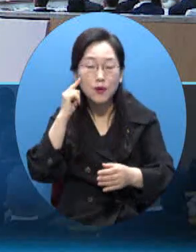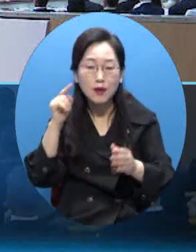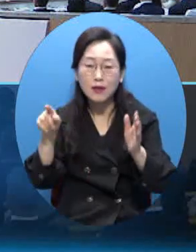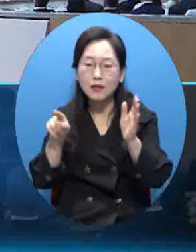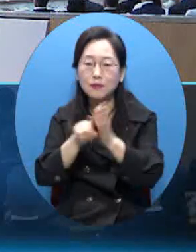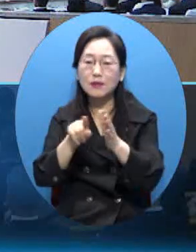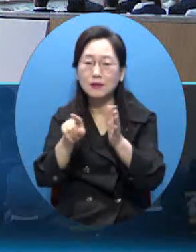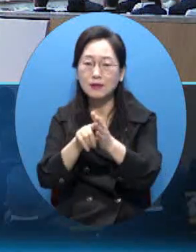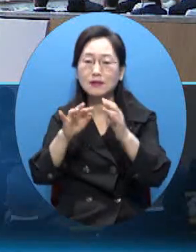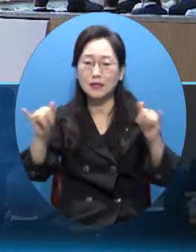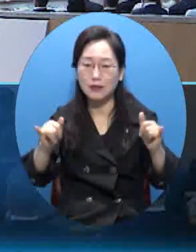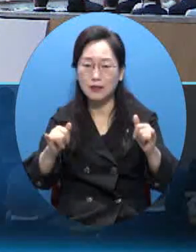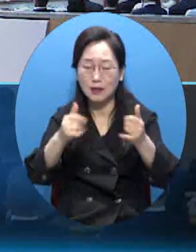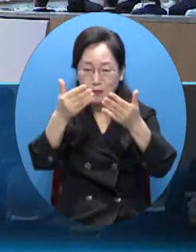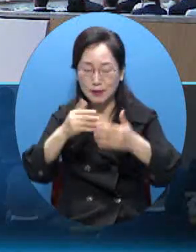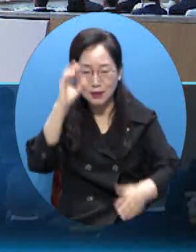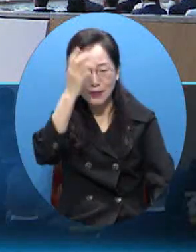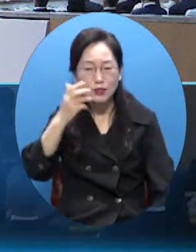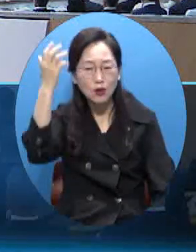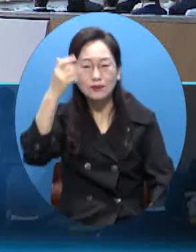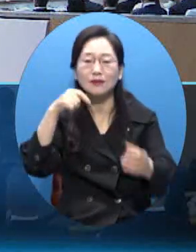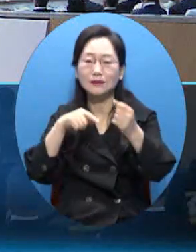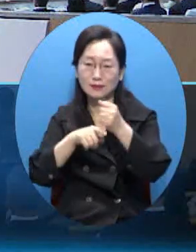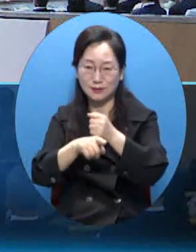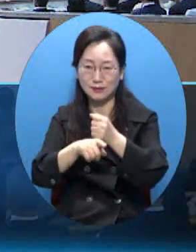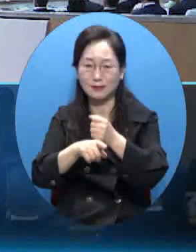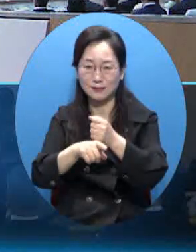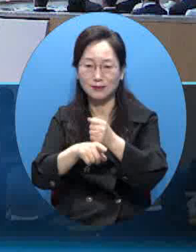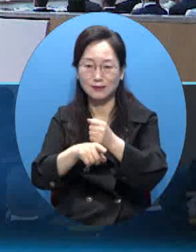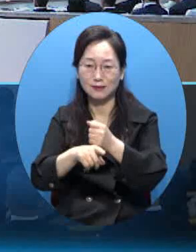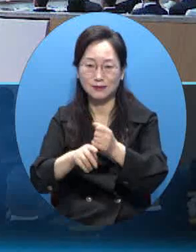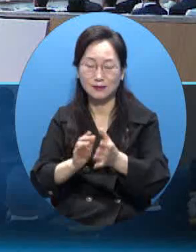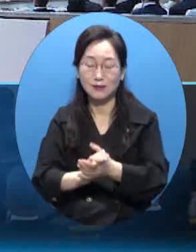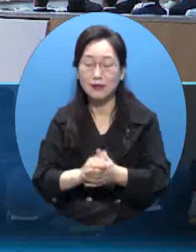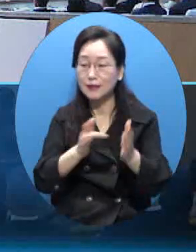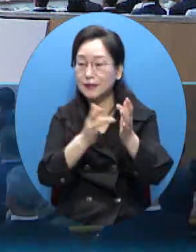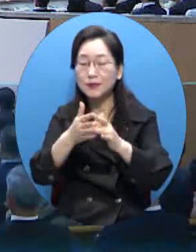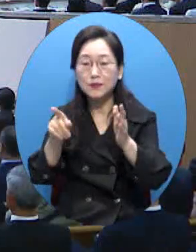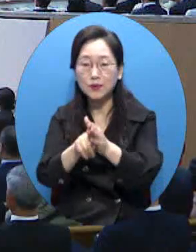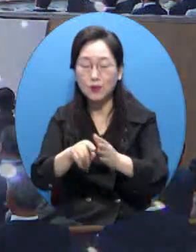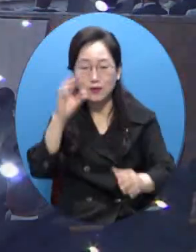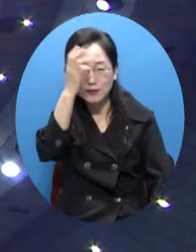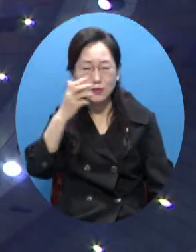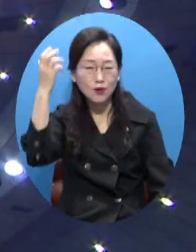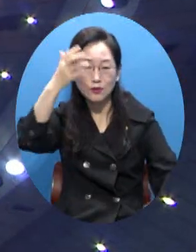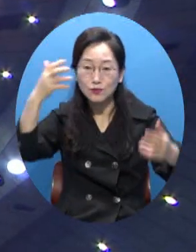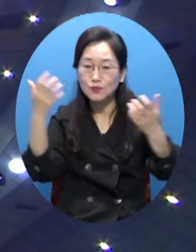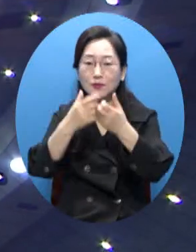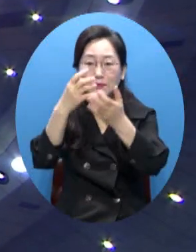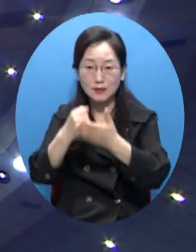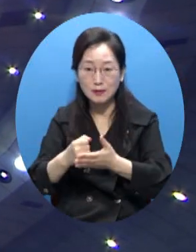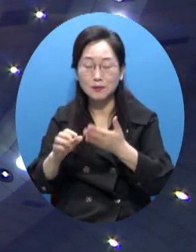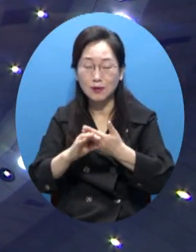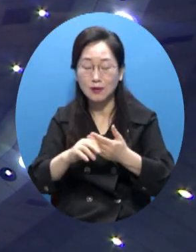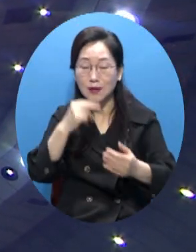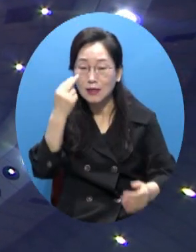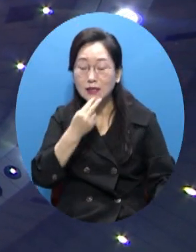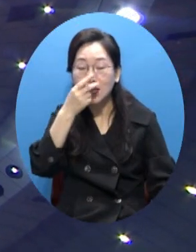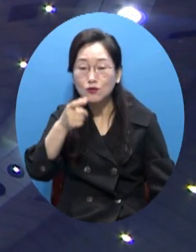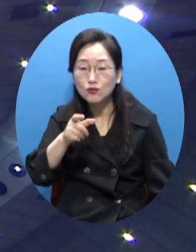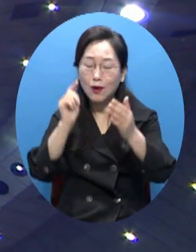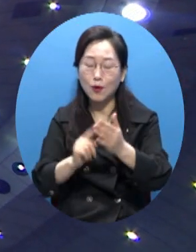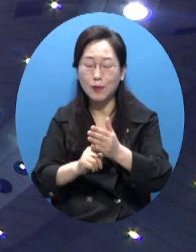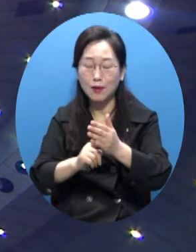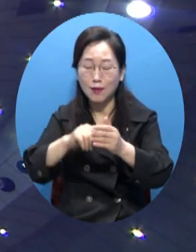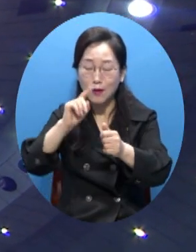받을 성령을 가리켜 말씀하신 것이라. 예수님 믿고 성령으로 충만하게 되면 성령의 생물이 생수가